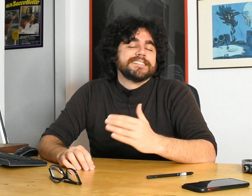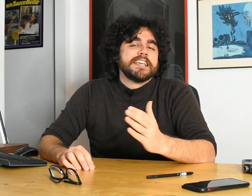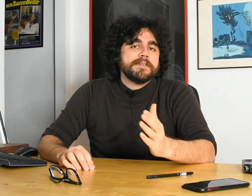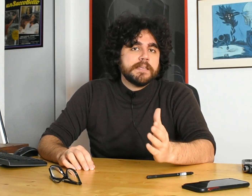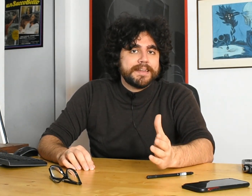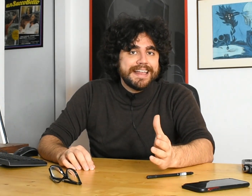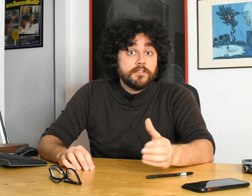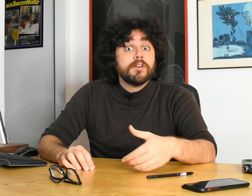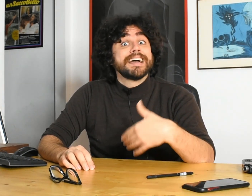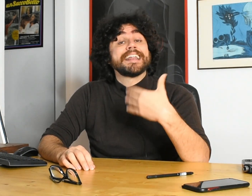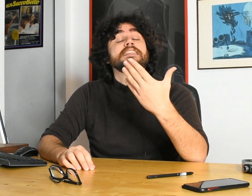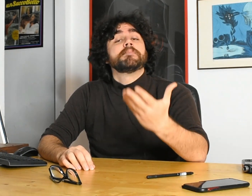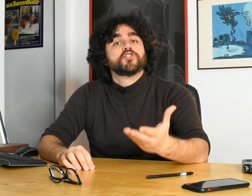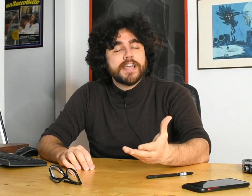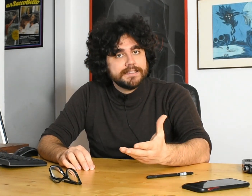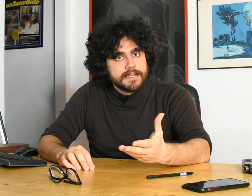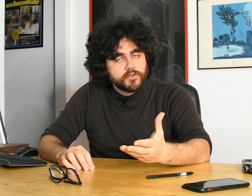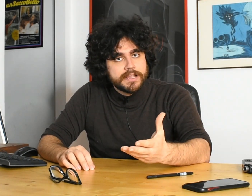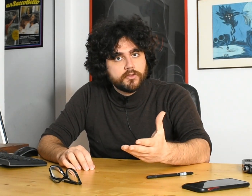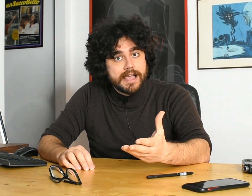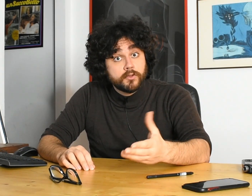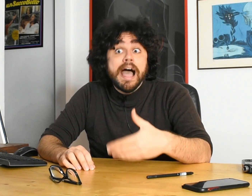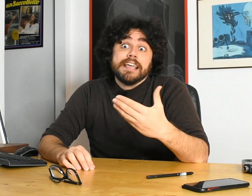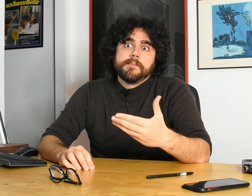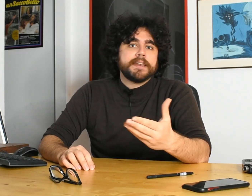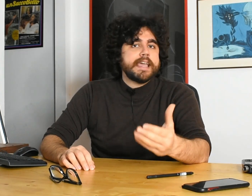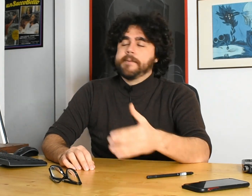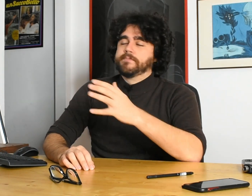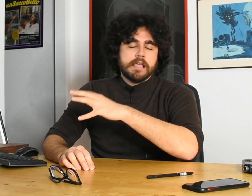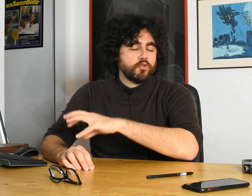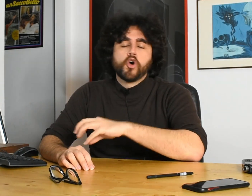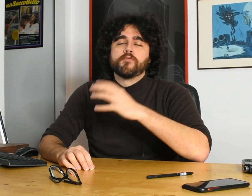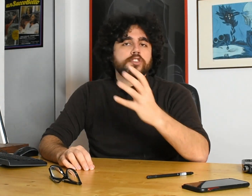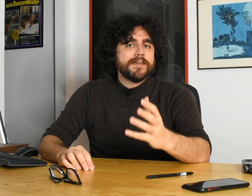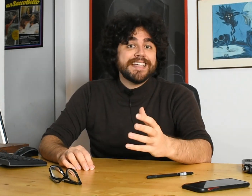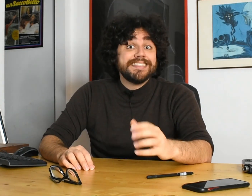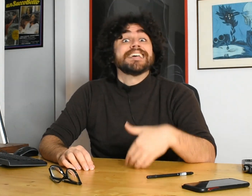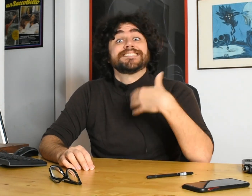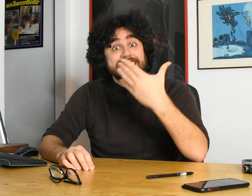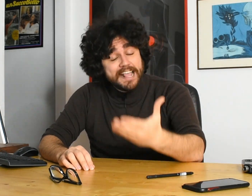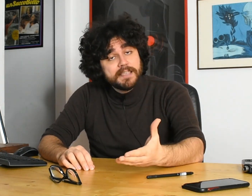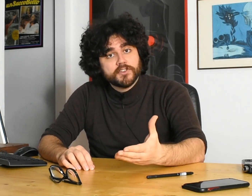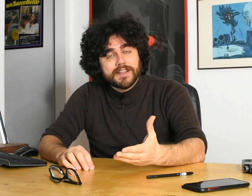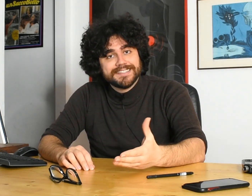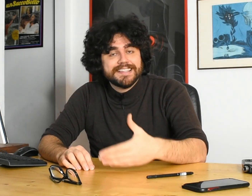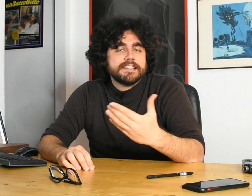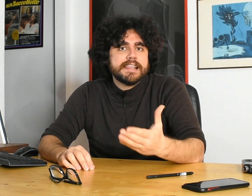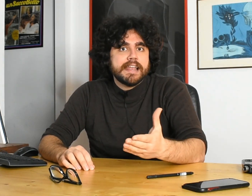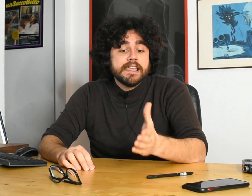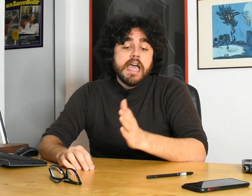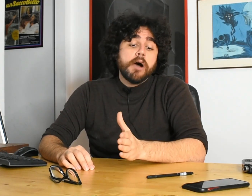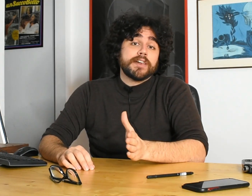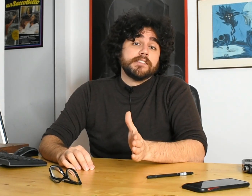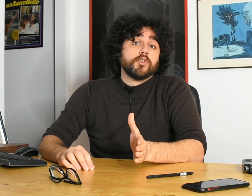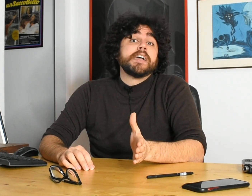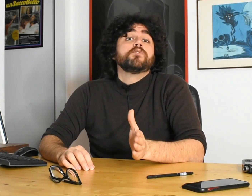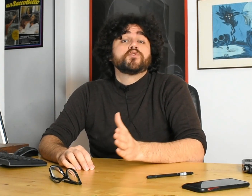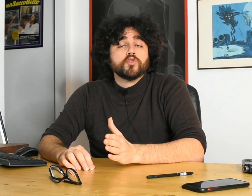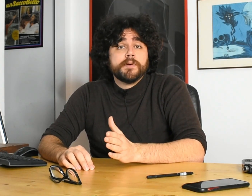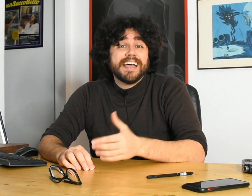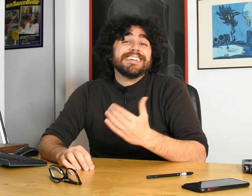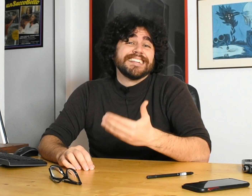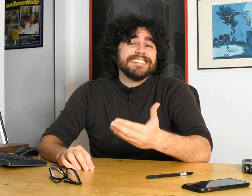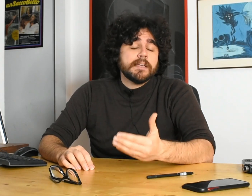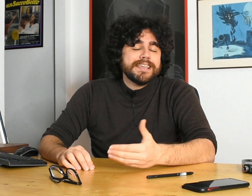beneficiare statisticamente parlando la grande maggioranza del suo elettorato, anche perché, autonomi o dipendenti, la stragrande maggioranza degli italiani ha un reddito che